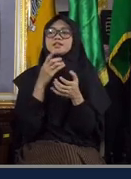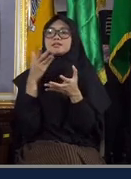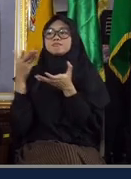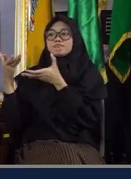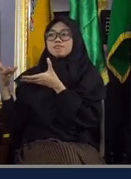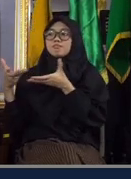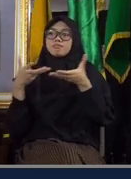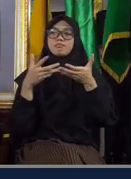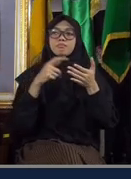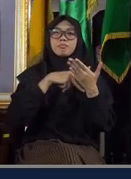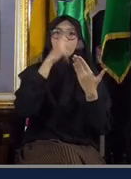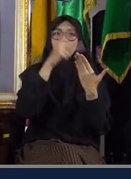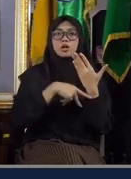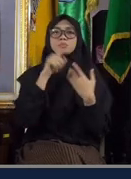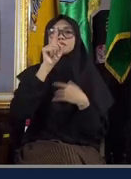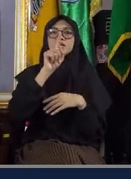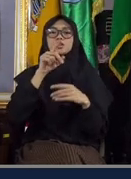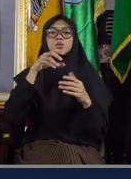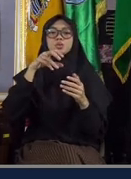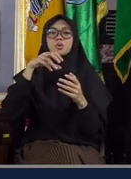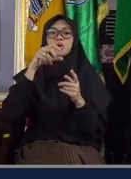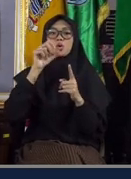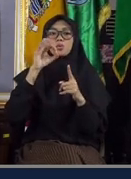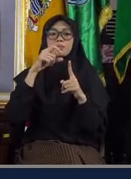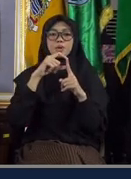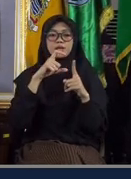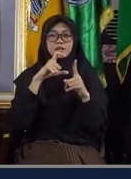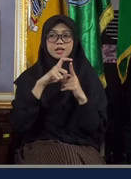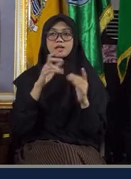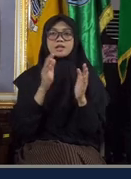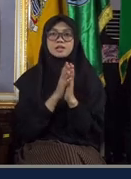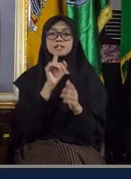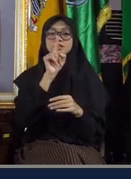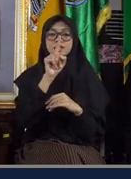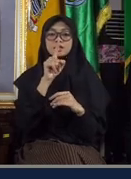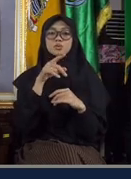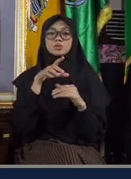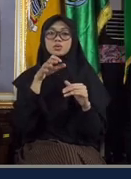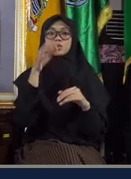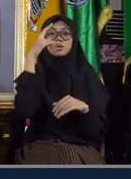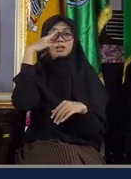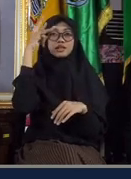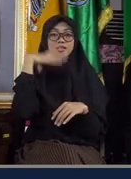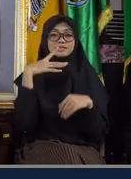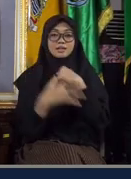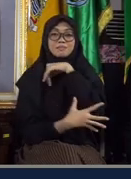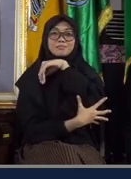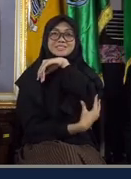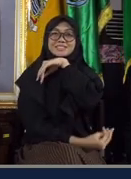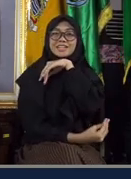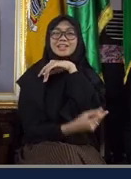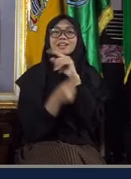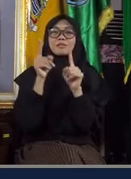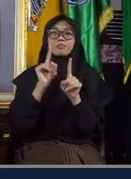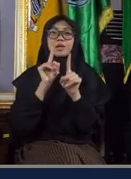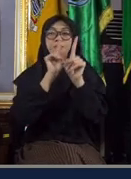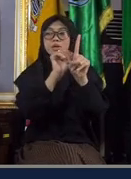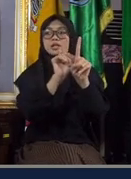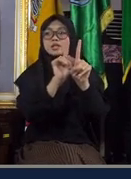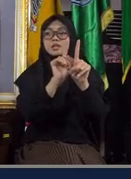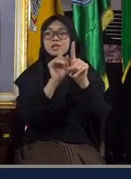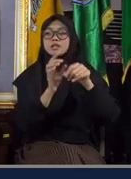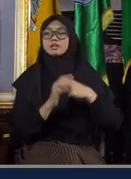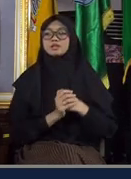satu opt 1 Desa miskin untuk mendampingi bukan bangun lho ya dampingi itu membangun sistemnya mereview